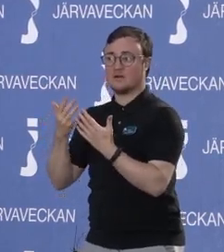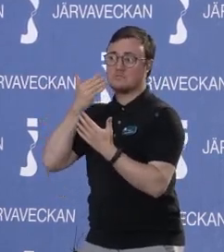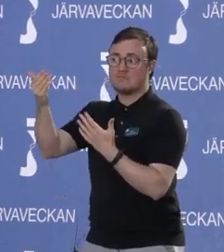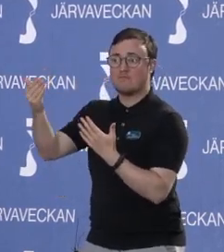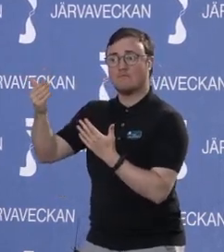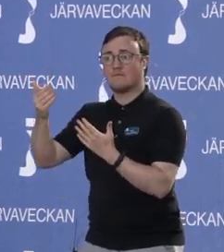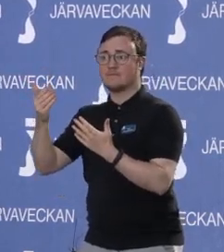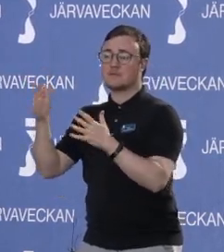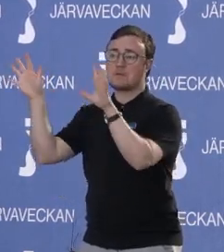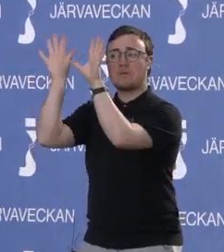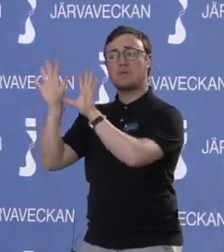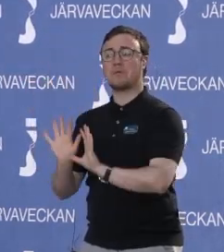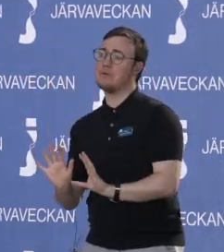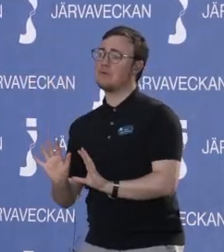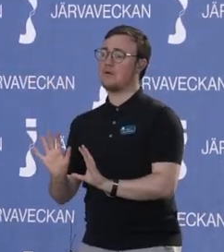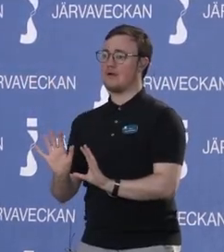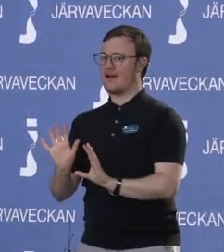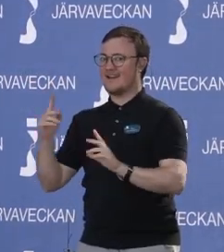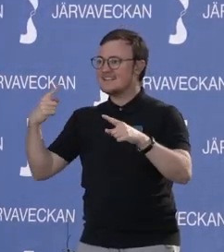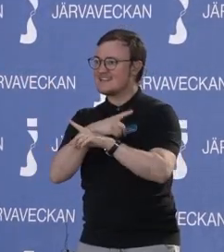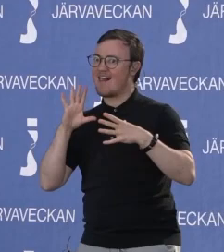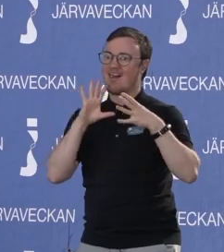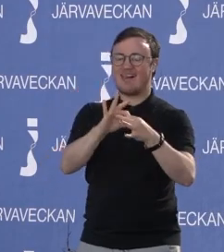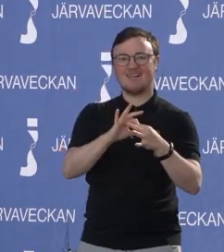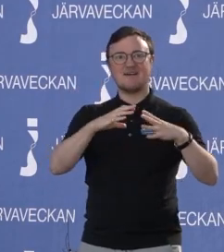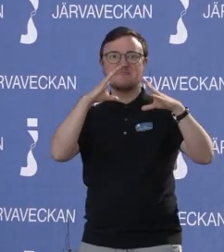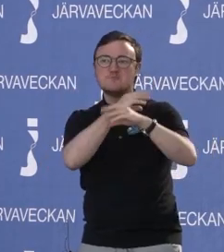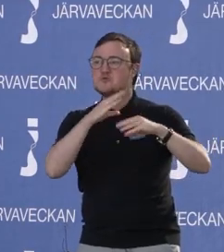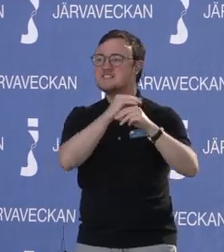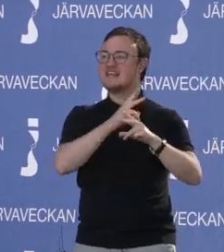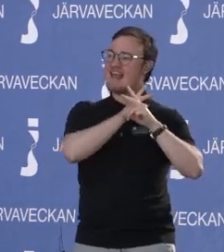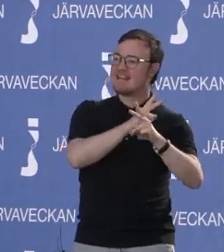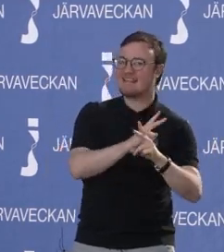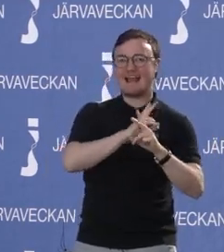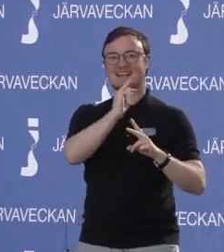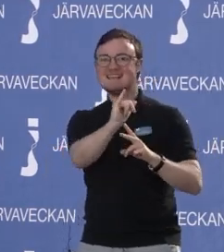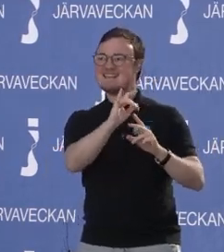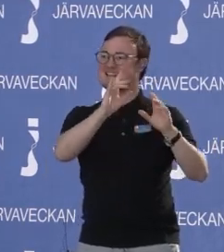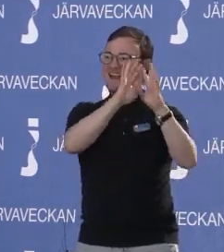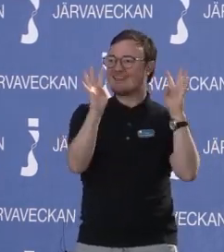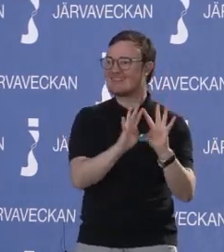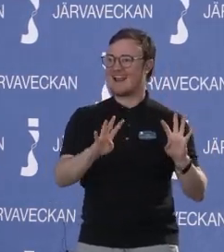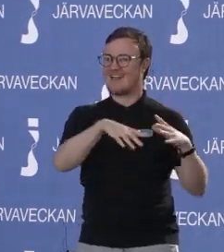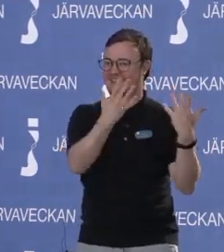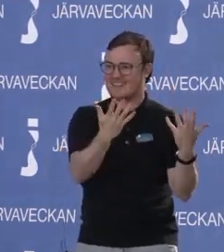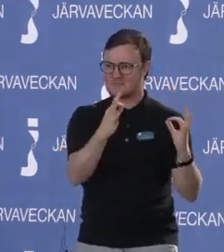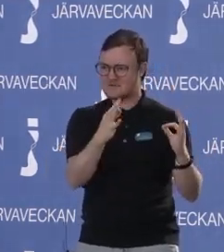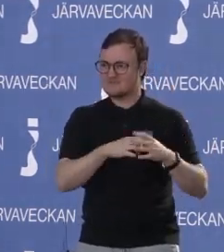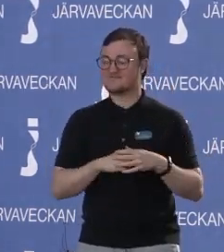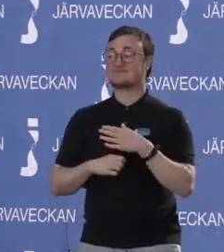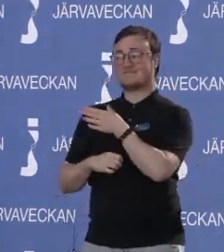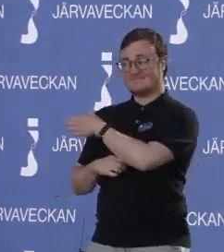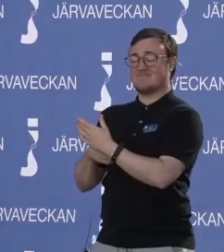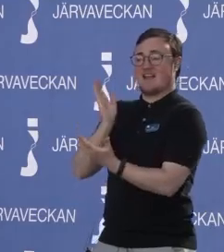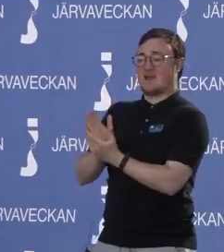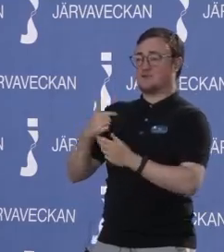backa tillbaka och bli mindre viktiga i förhållande till musikidentiteten? Nej, men jag tror absolut att det är globala